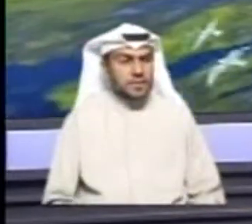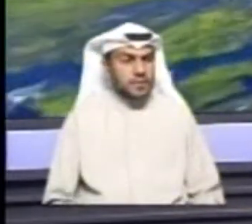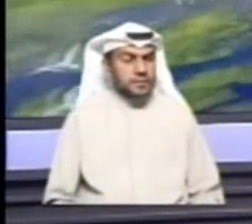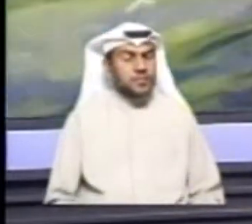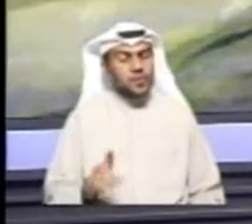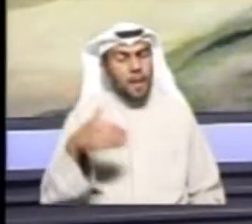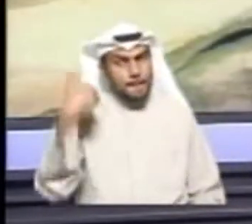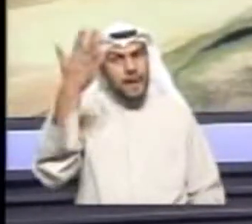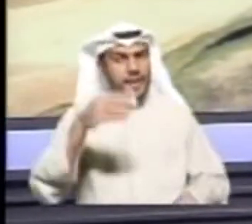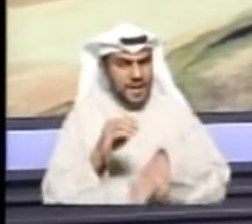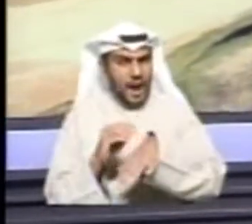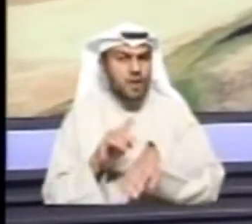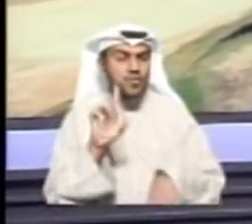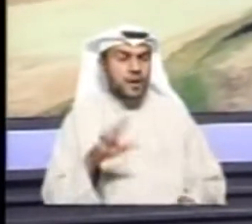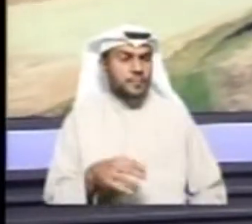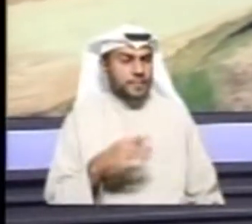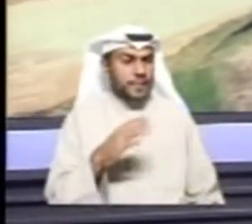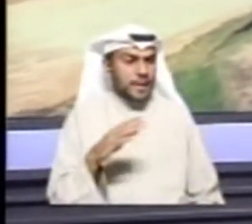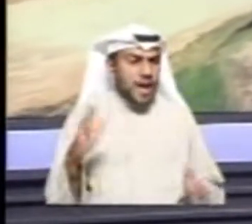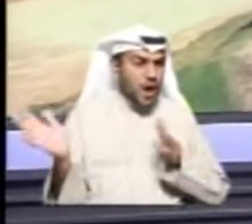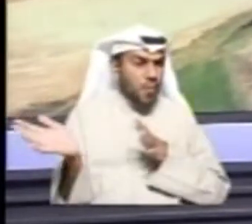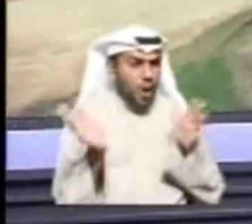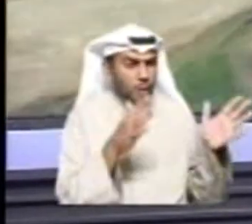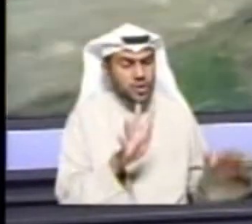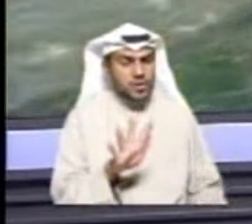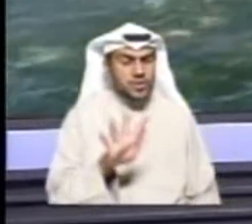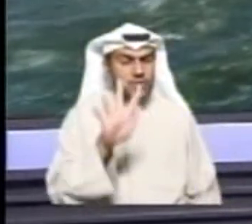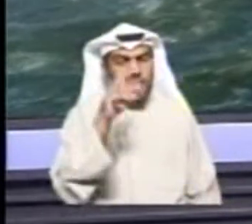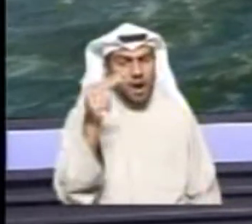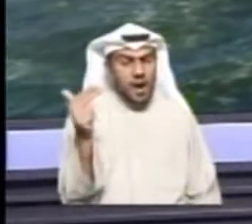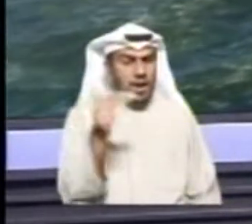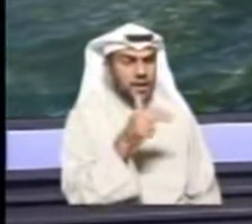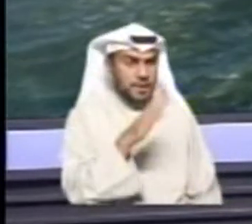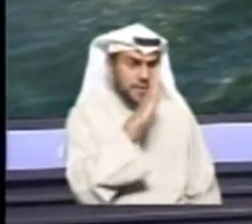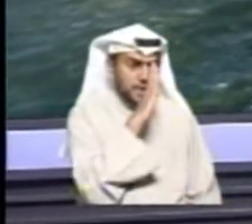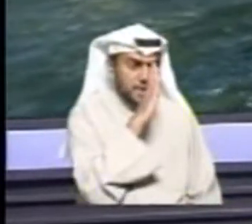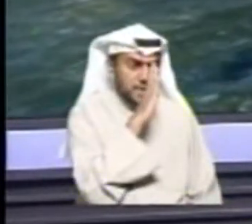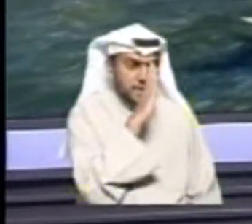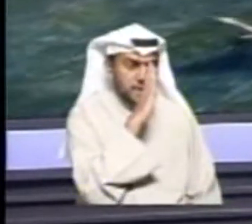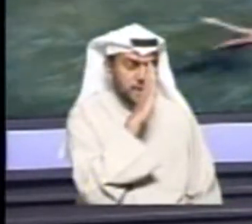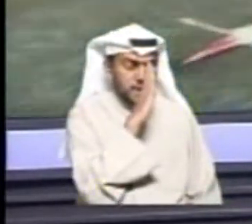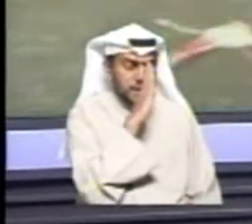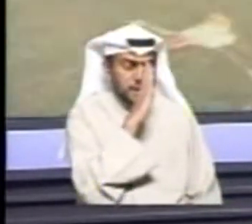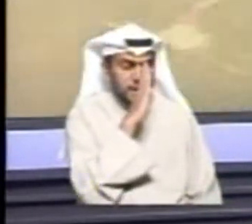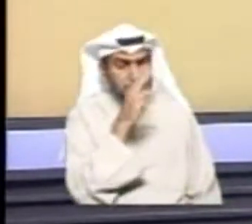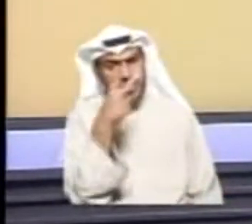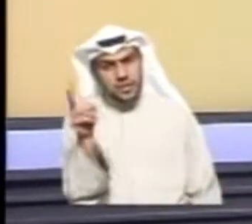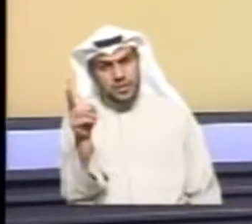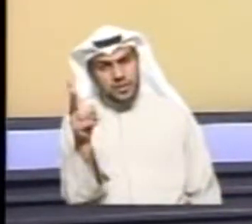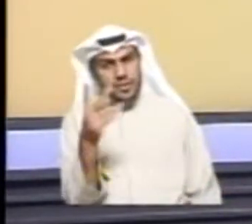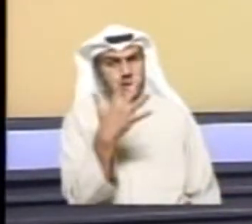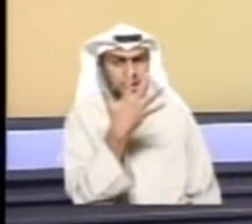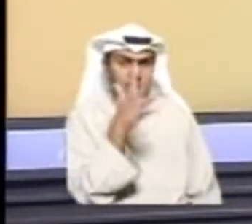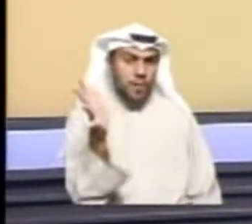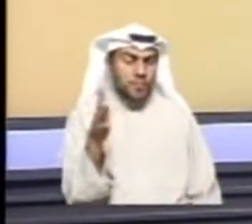أكثر عنها خلال النشرات القادمة. يستمر معنا نشاط الرياح الشمالية الغربية في يوم الأثنين، ومتوقع أيضا تصل سرعتها ما بين 20 إلى